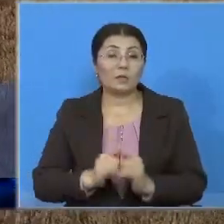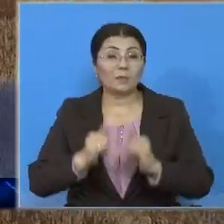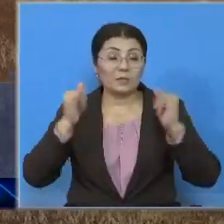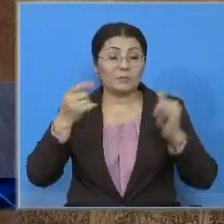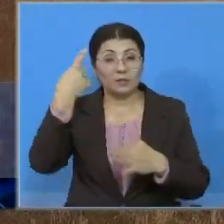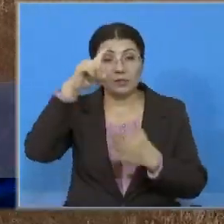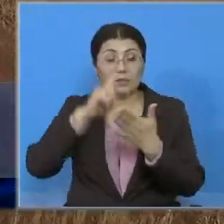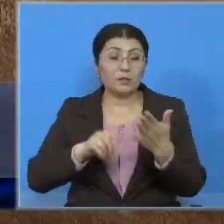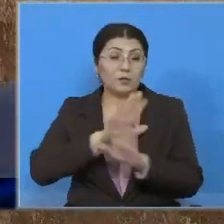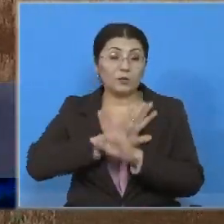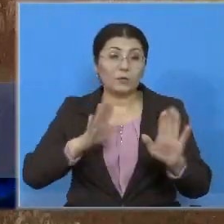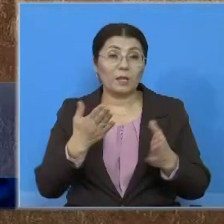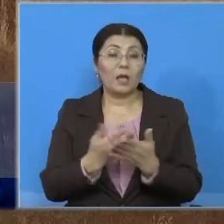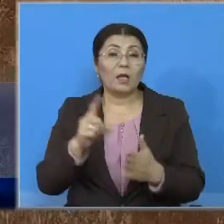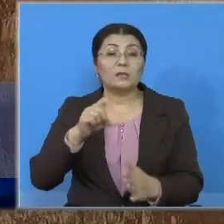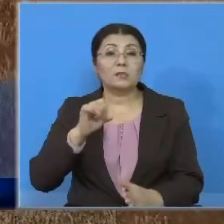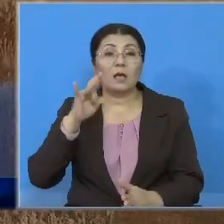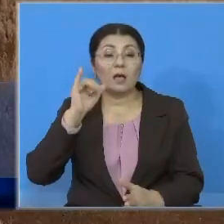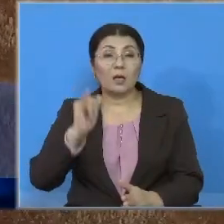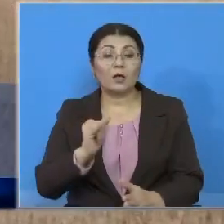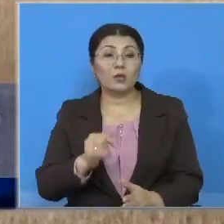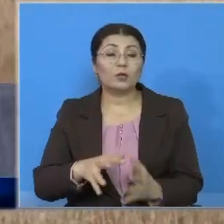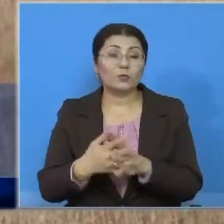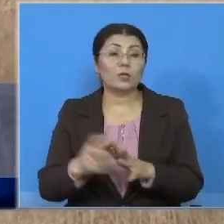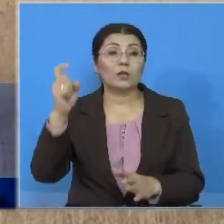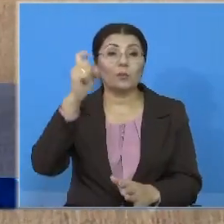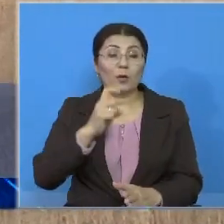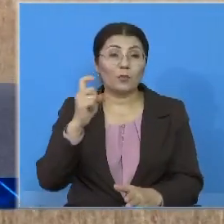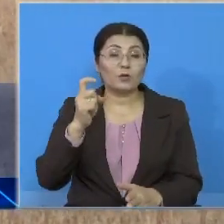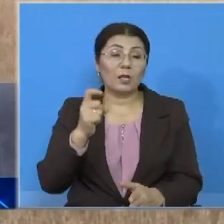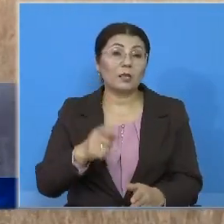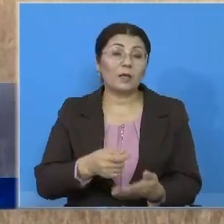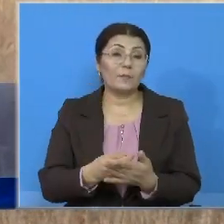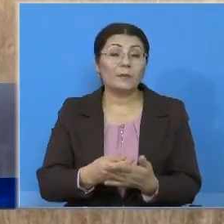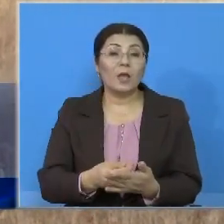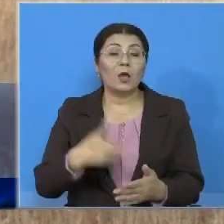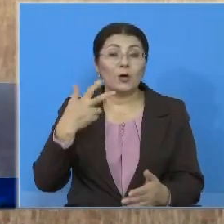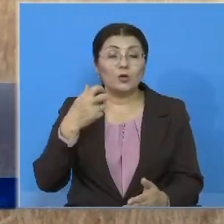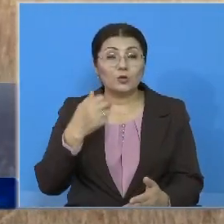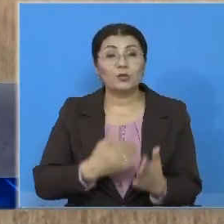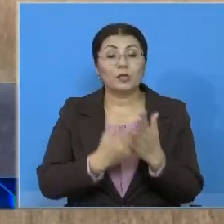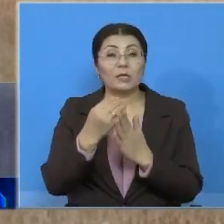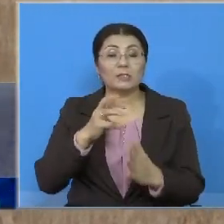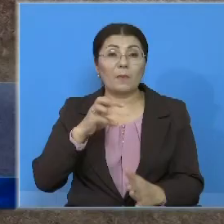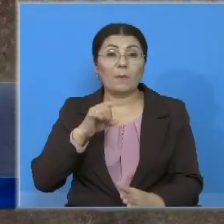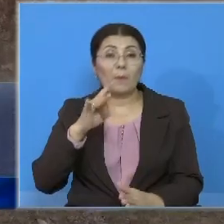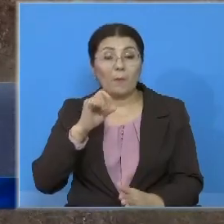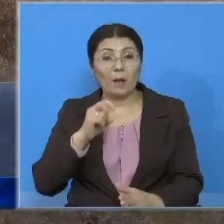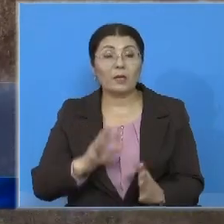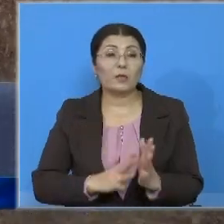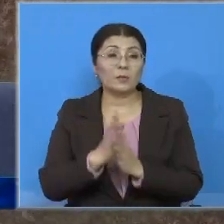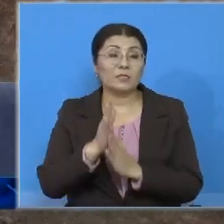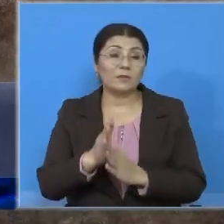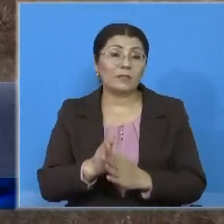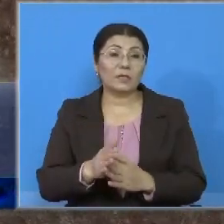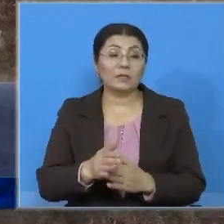Бүгінде бұл зәру шаруа қожалығы иесінің бастамасы арқасында шындыққа айналды. Онда қазір 300-ден астам марал бар. Кәсіп иелері мерейтойда бұл